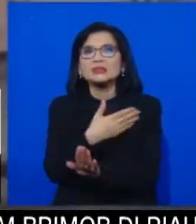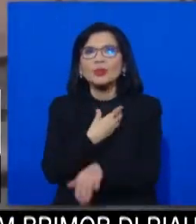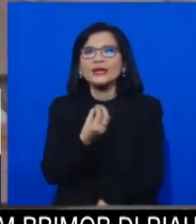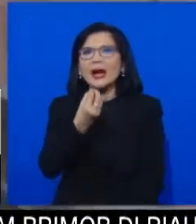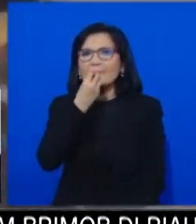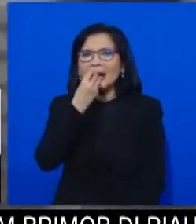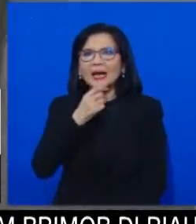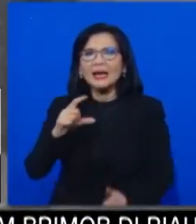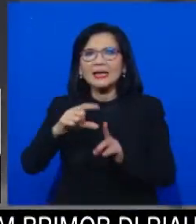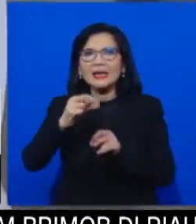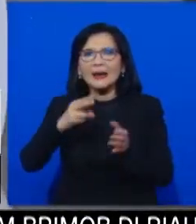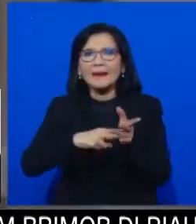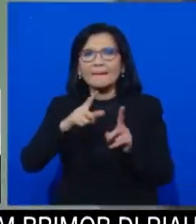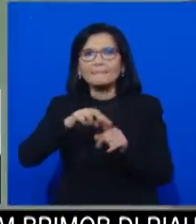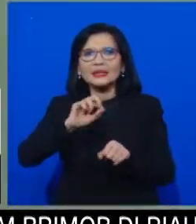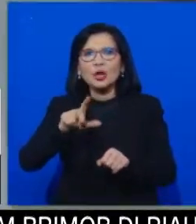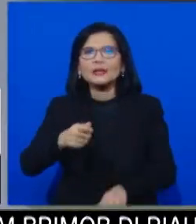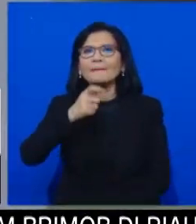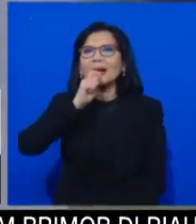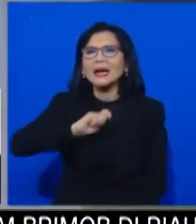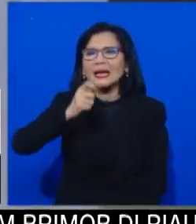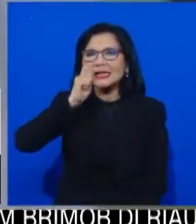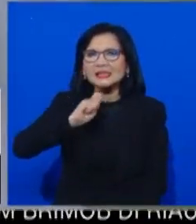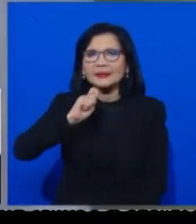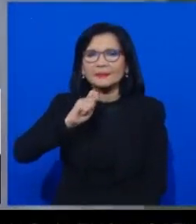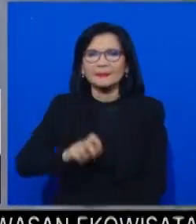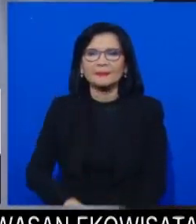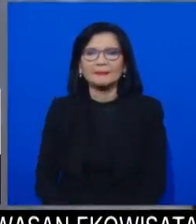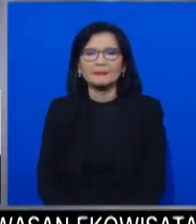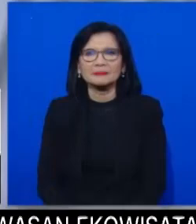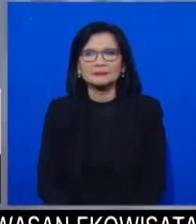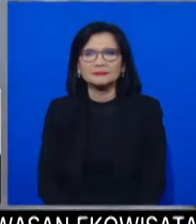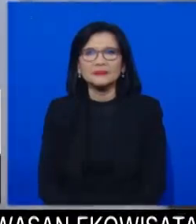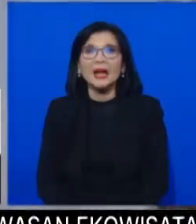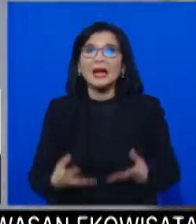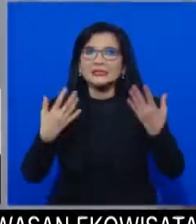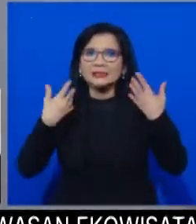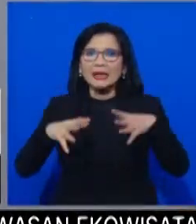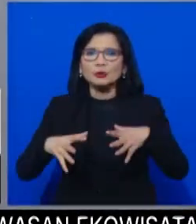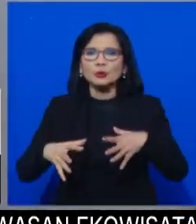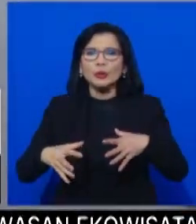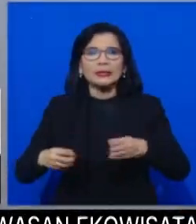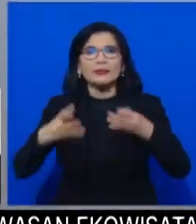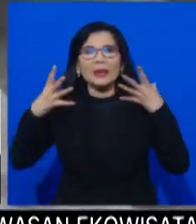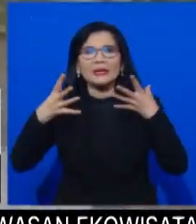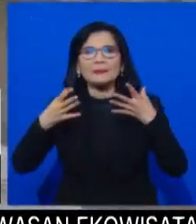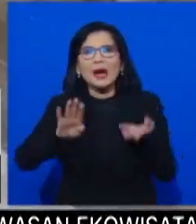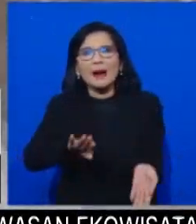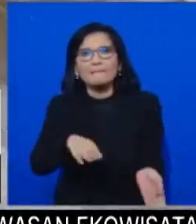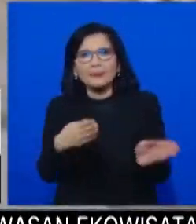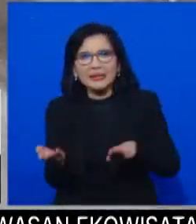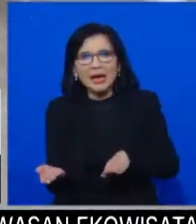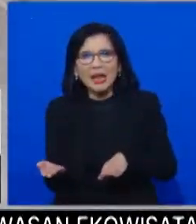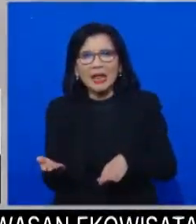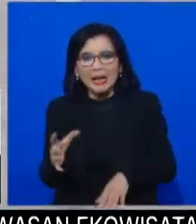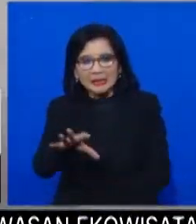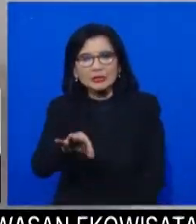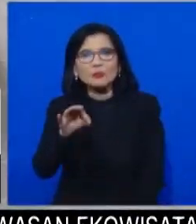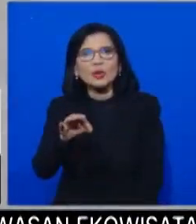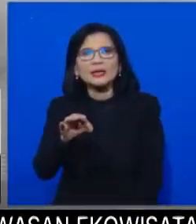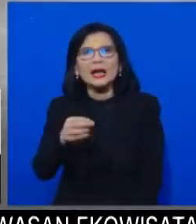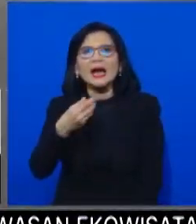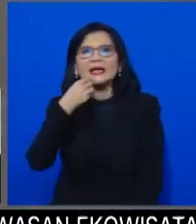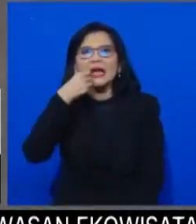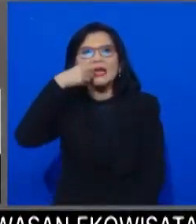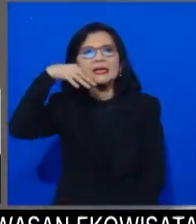pentol dan minum es krim yang dibelikan orang tuanya. Setelah itu tiba-tiba korban meninggal dan ditemukan darah di